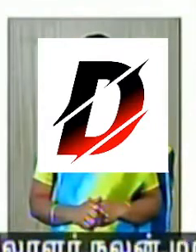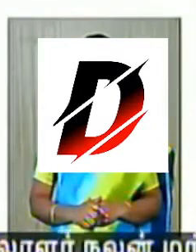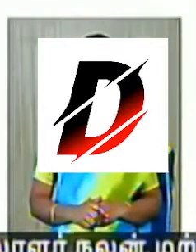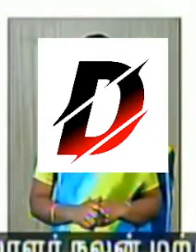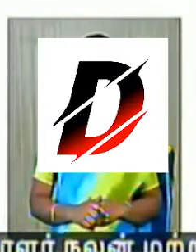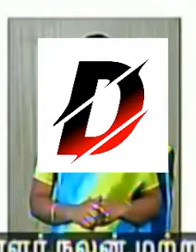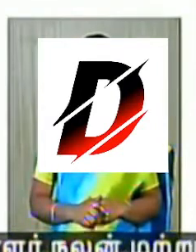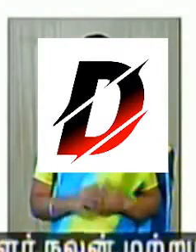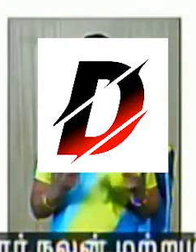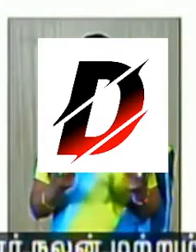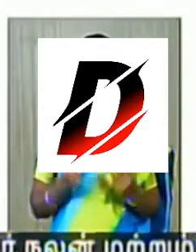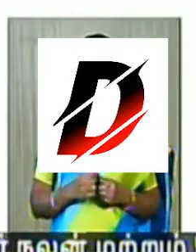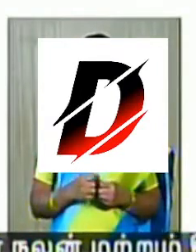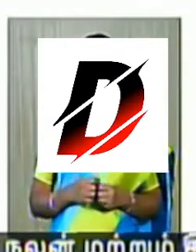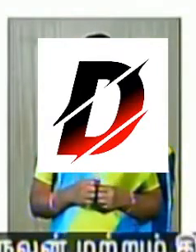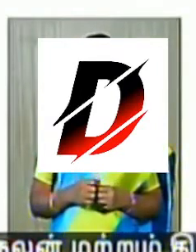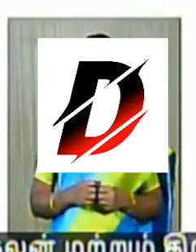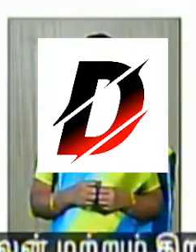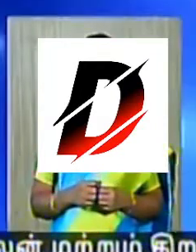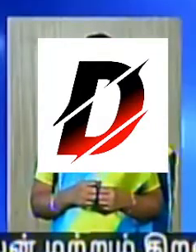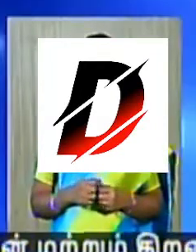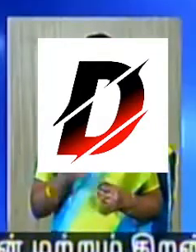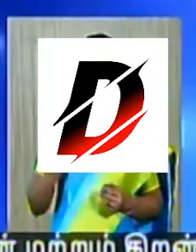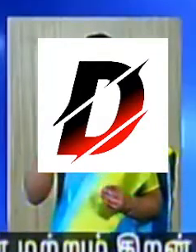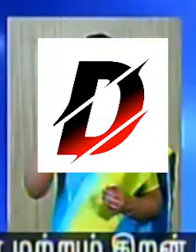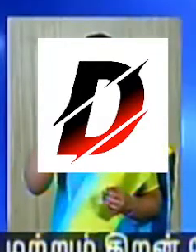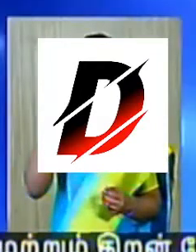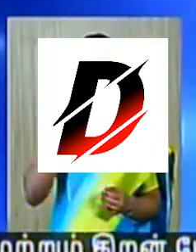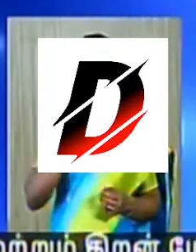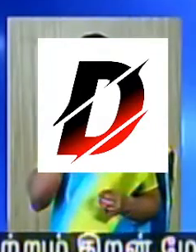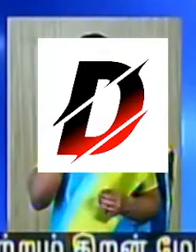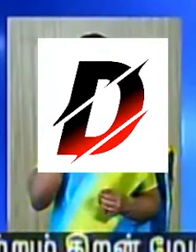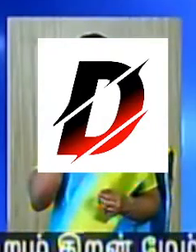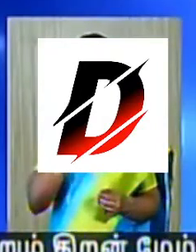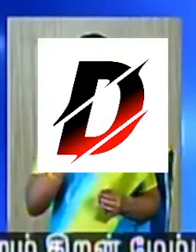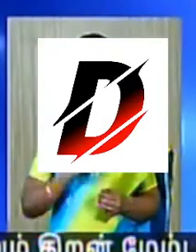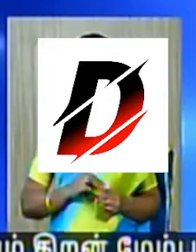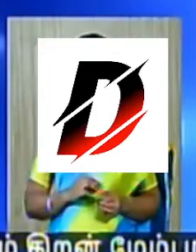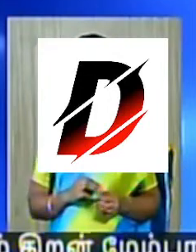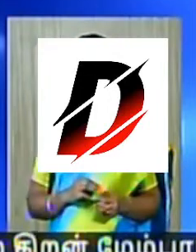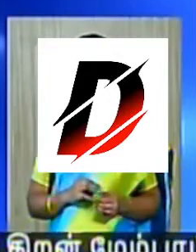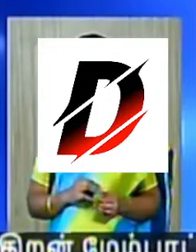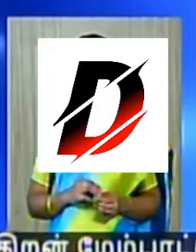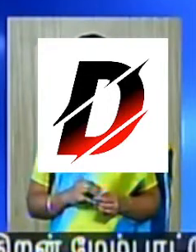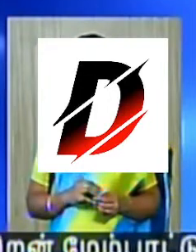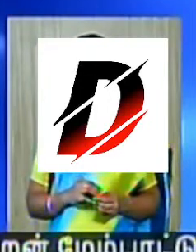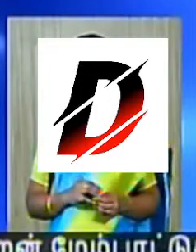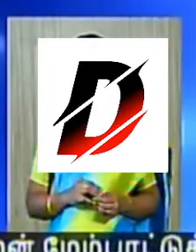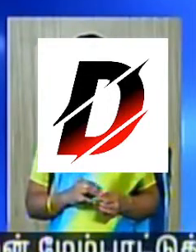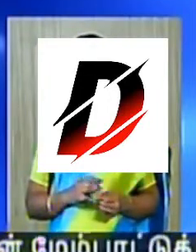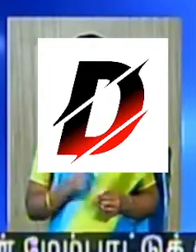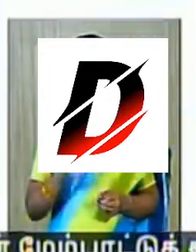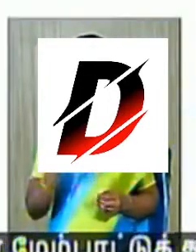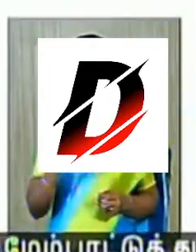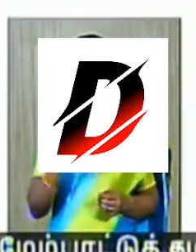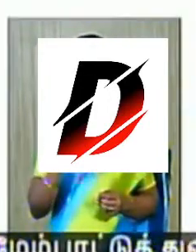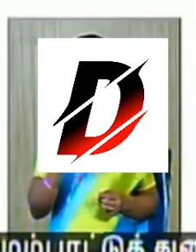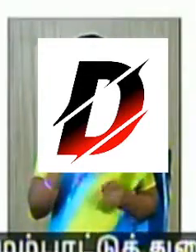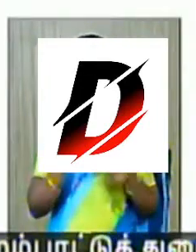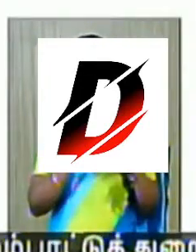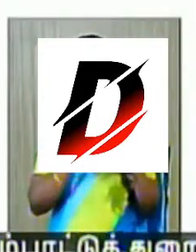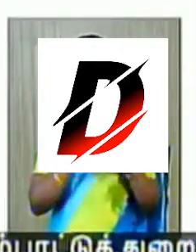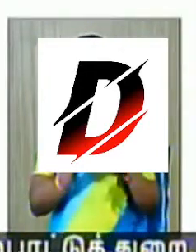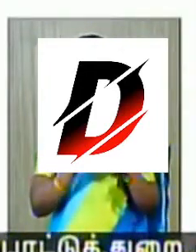நம்பர் இப்போ அத என்ன பண்ணலாம்னு கேட்டிங்கனா நாம என்ன நேத்து போன வகுப்புல ஐடியா கொடுத்திருந்தோம்